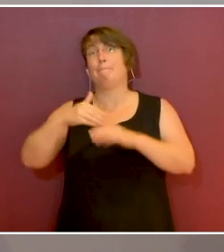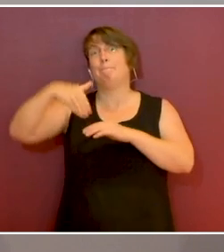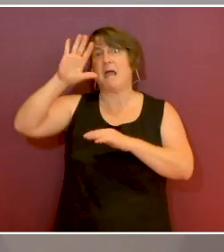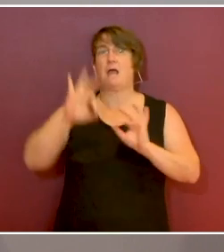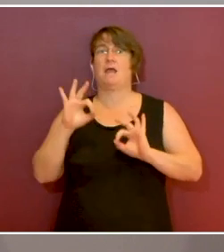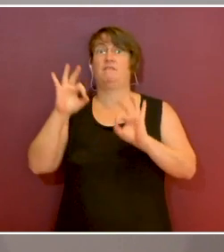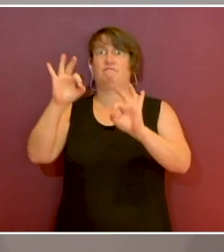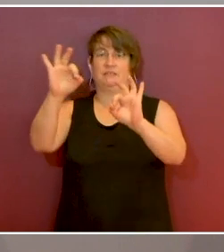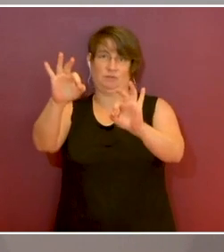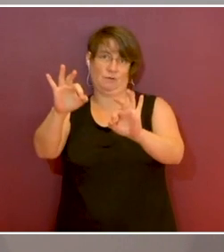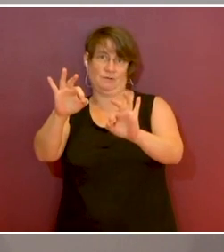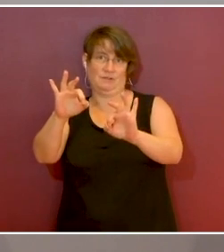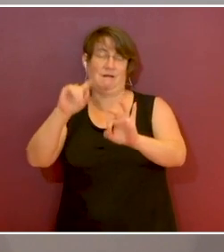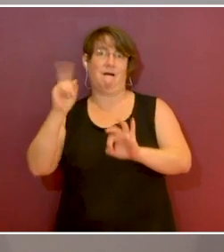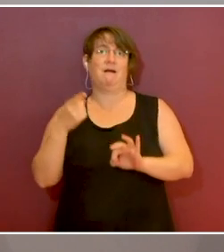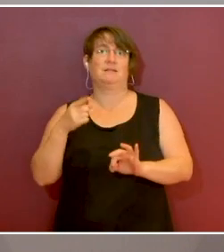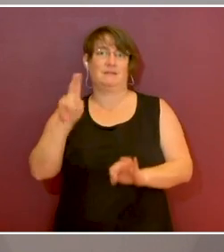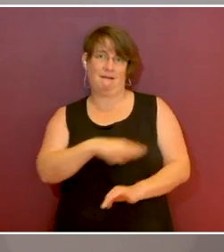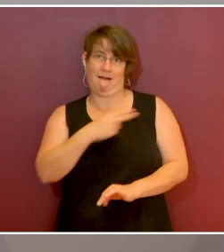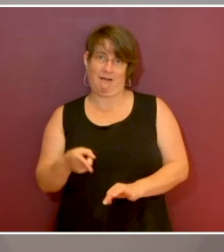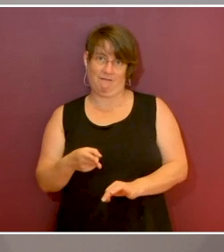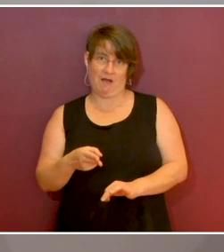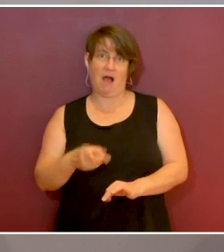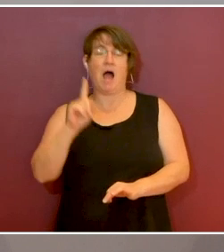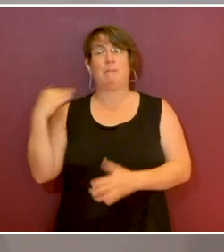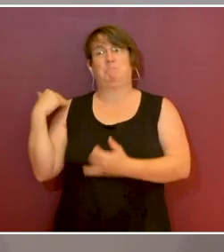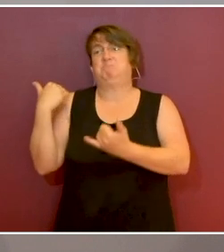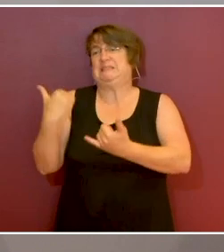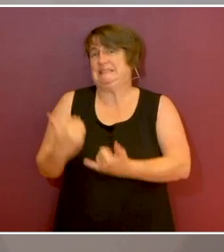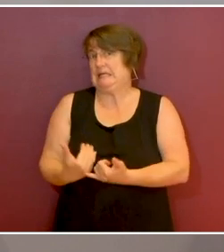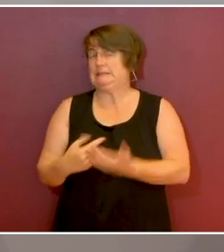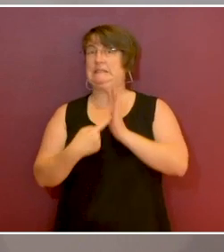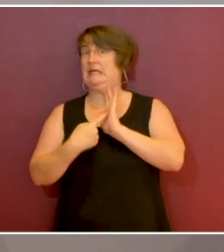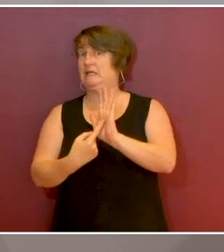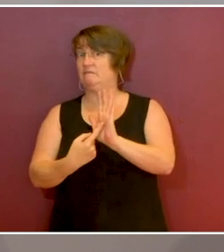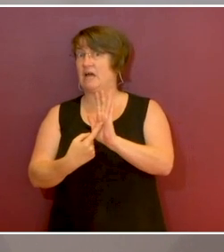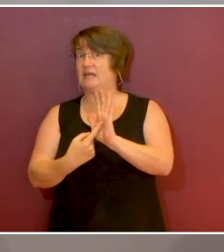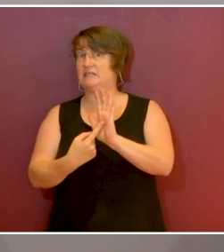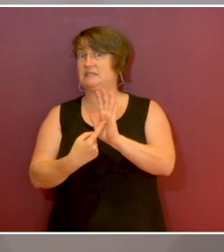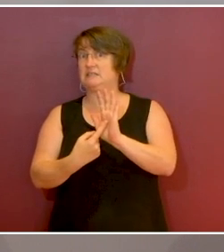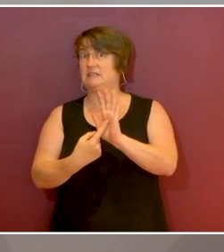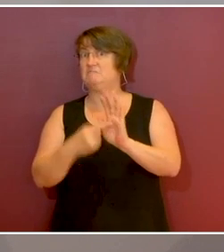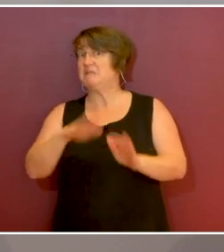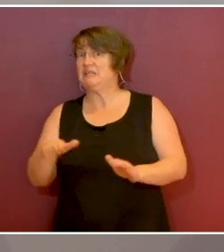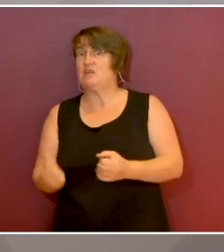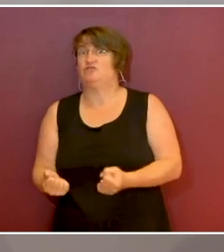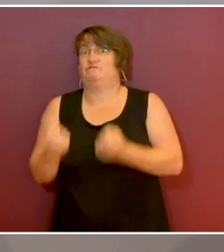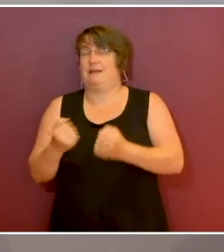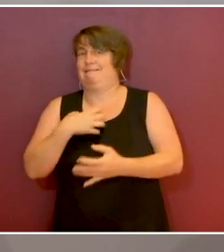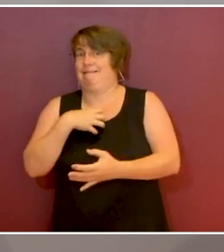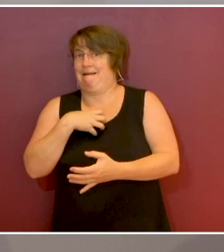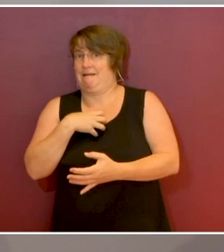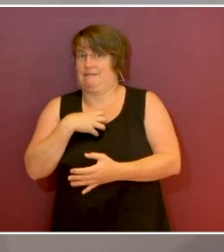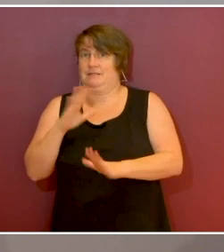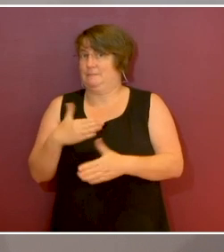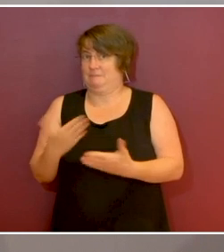jedenfalls keine Hinweise darauf, dass es auch zu schweren Erkrankungen führt. Aber